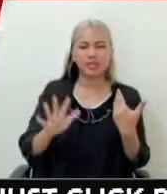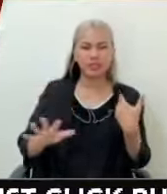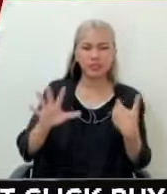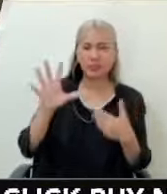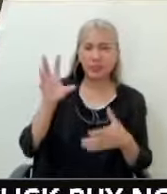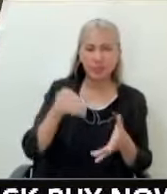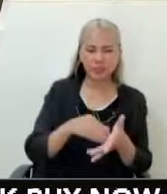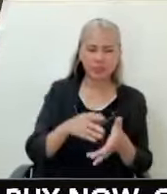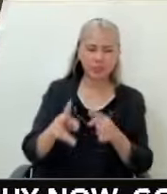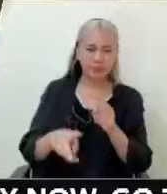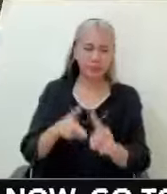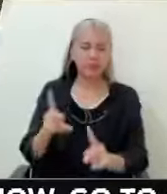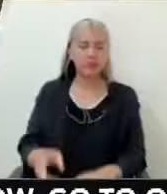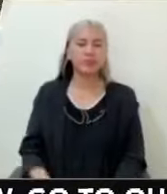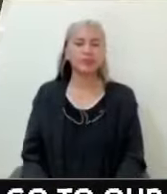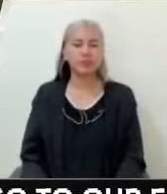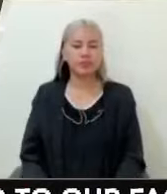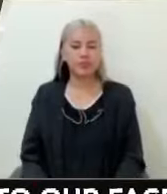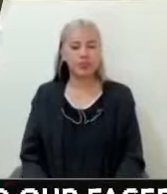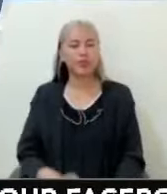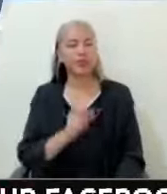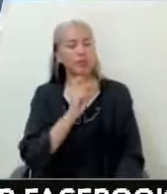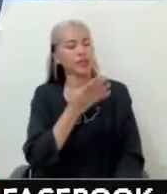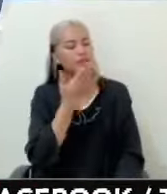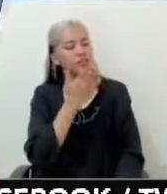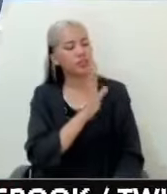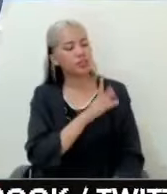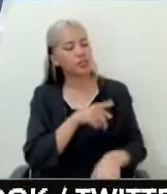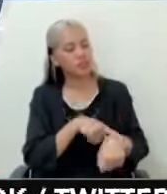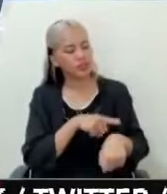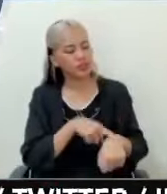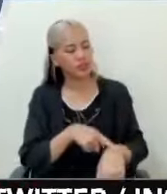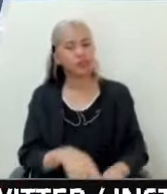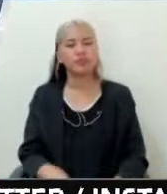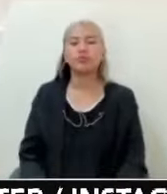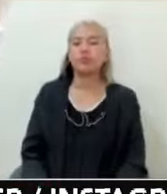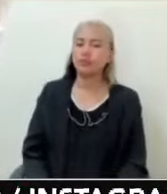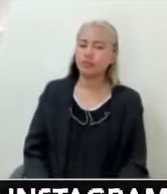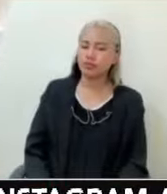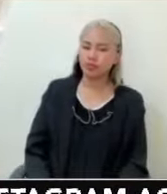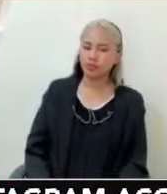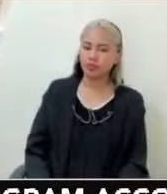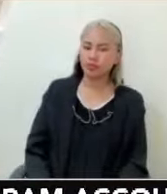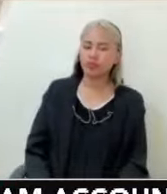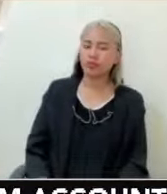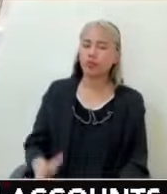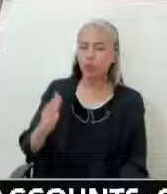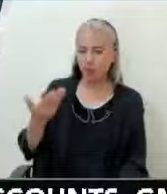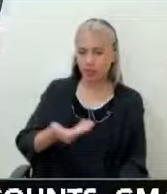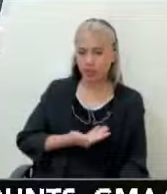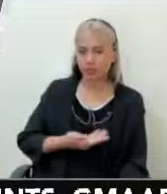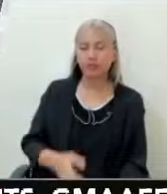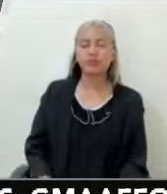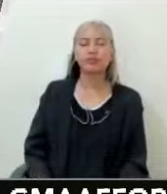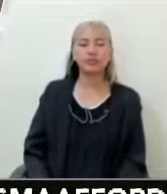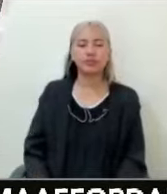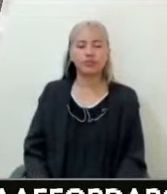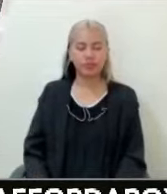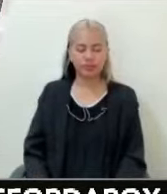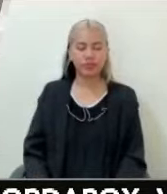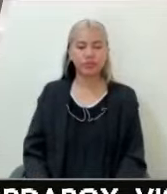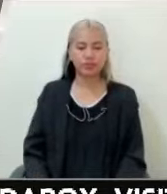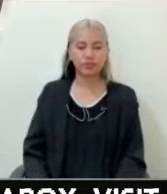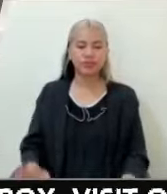Marami pong salamat sir sa inyo pong oras na ibinigay sa amin sa balitang hali welcome po naman yan po naman si LA